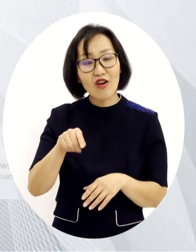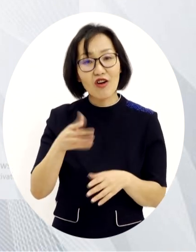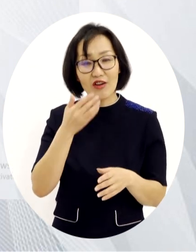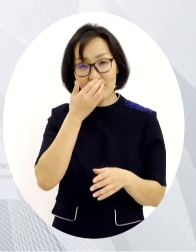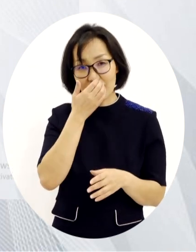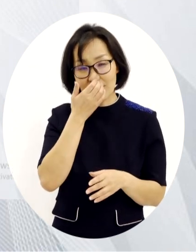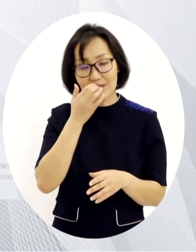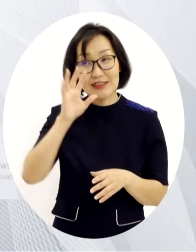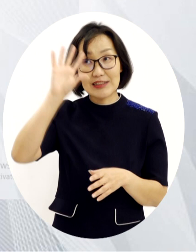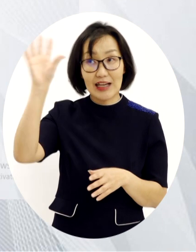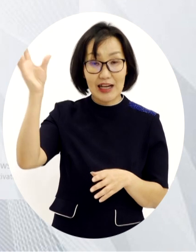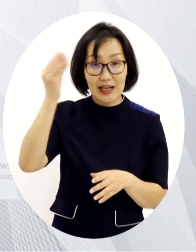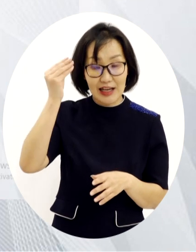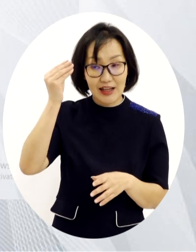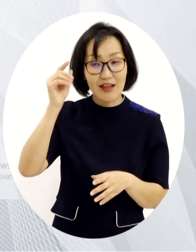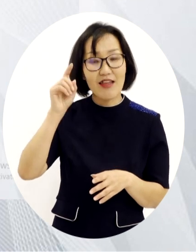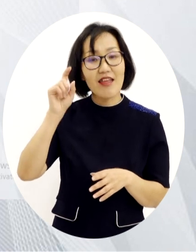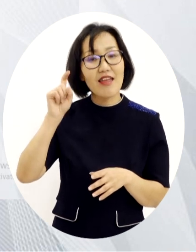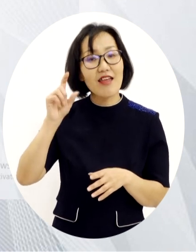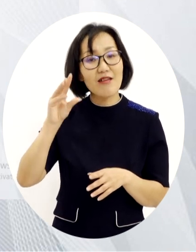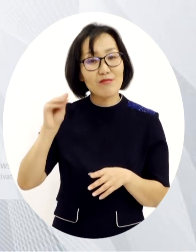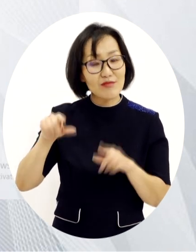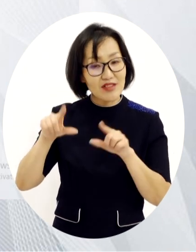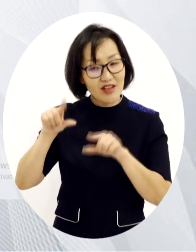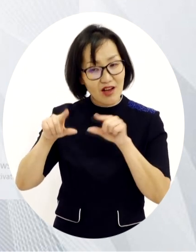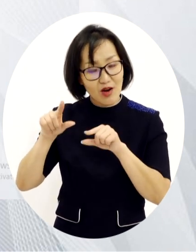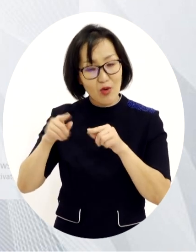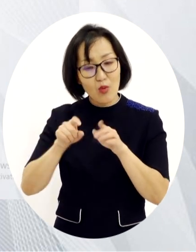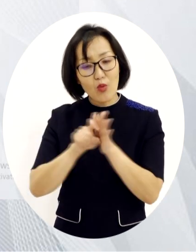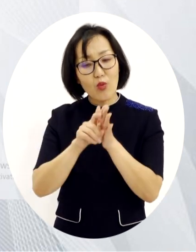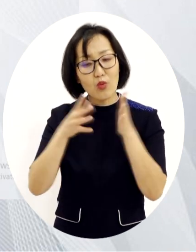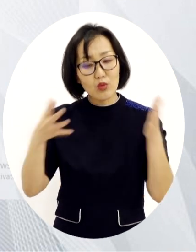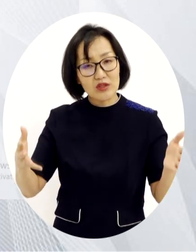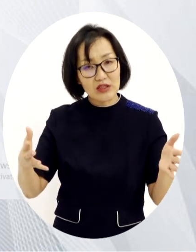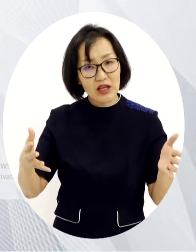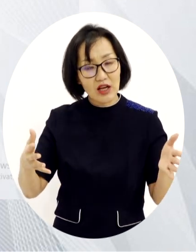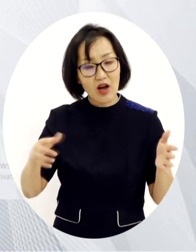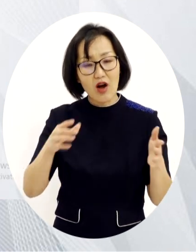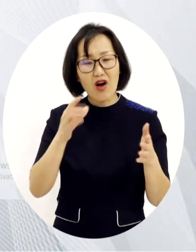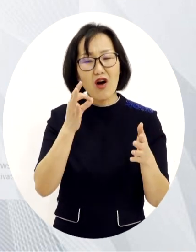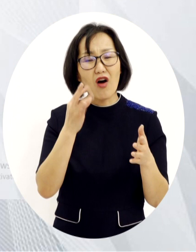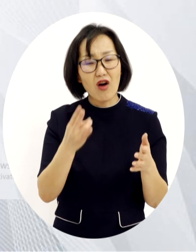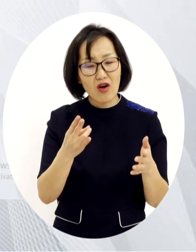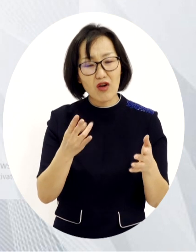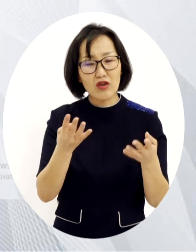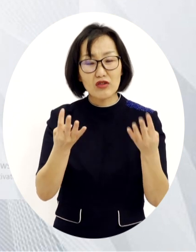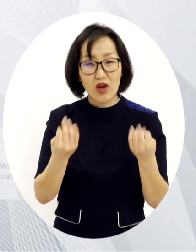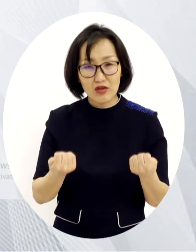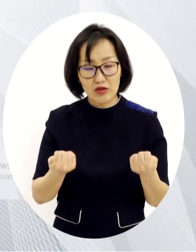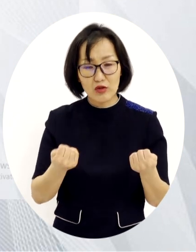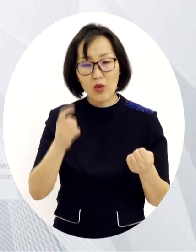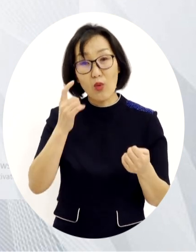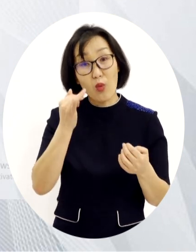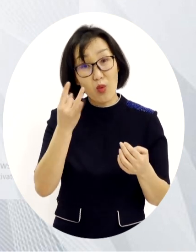Тэгвэл цаг агаарын хэмжээ, үргэлжлэх хугацаа, он тоолол, хурд